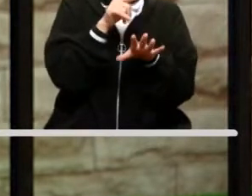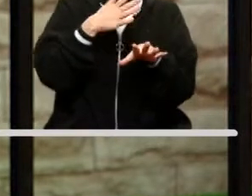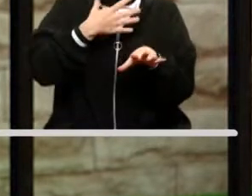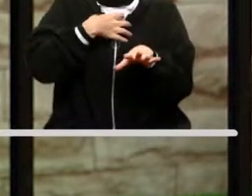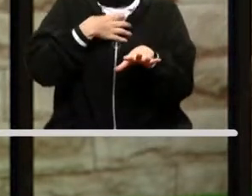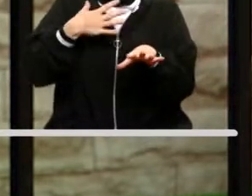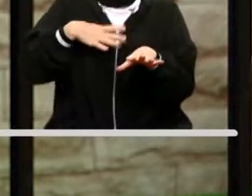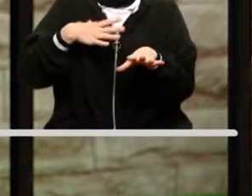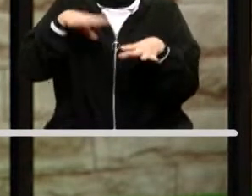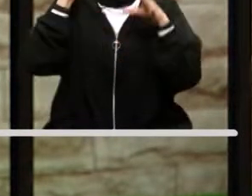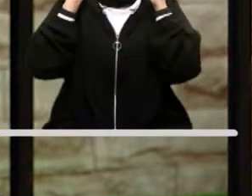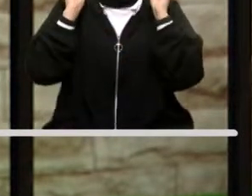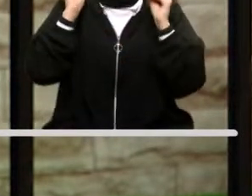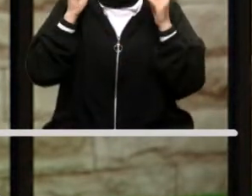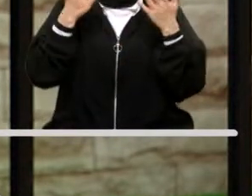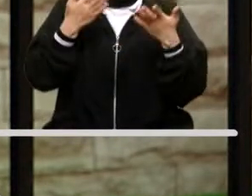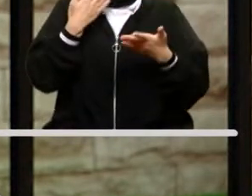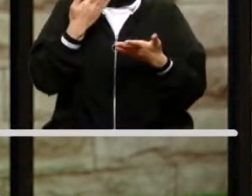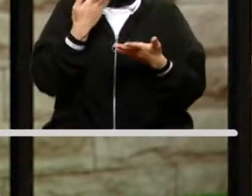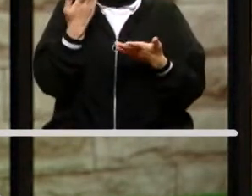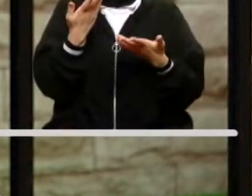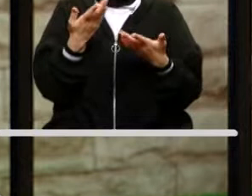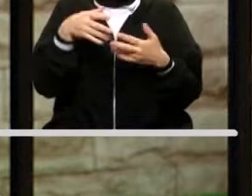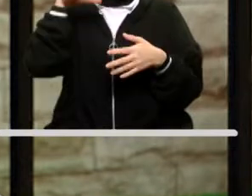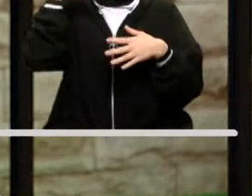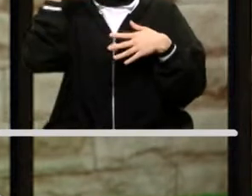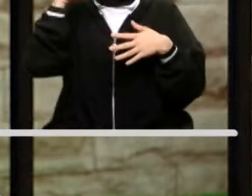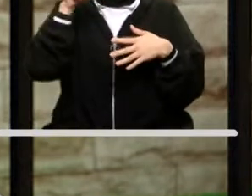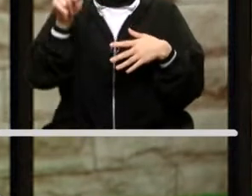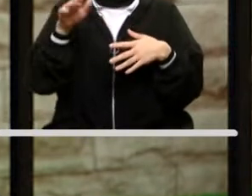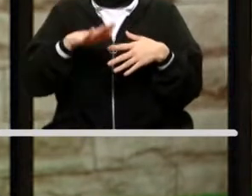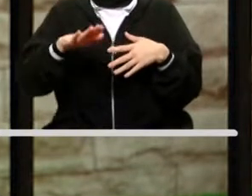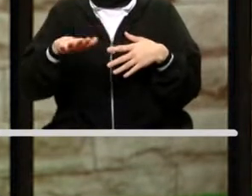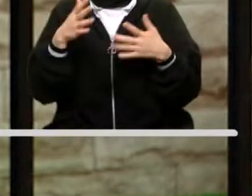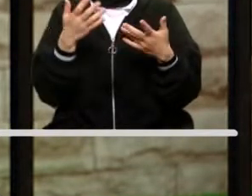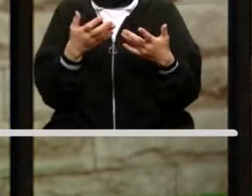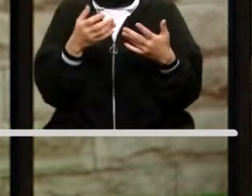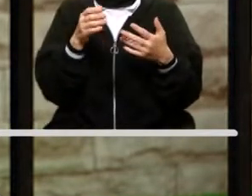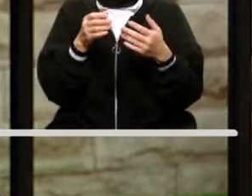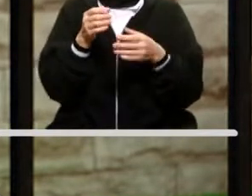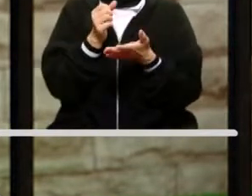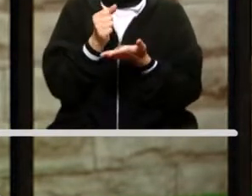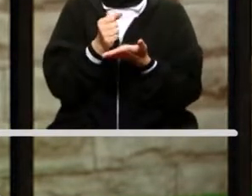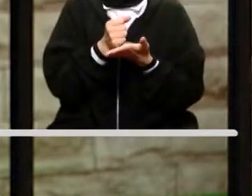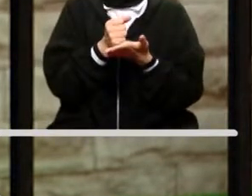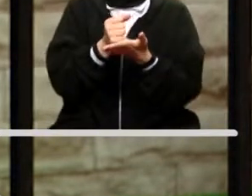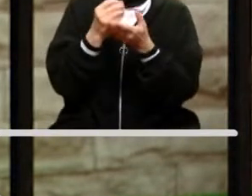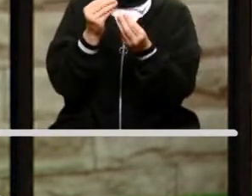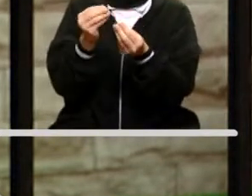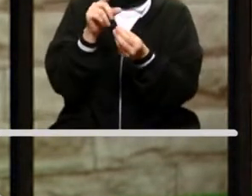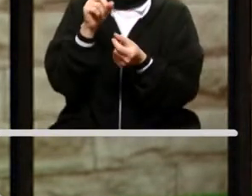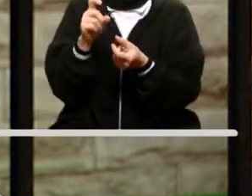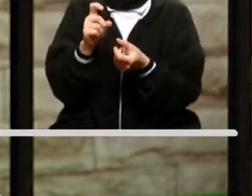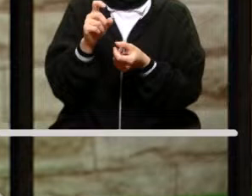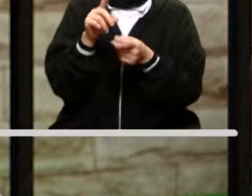da. Hocam işte çocuğa öğrenmek için motivasyon yaratalım mı yahut da ödül verelim mi? Evet. Şimdi çocuğa ödülü kendisi koyması gerekiyor